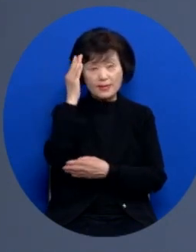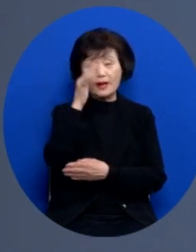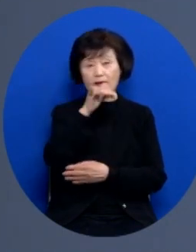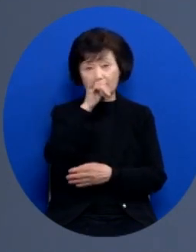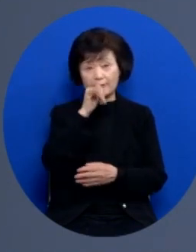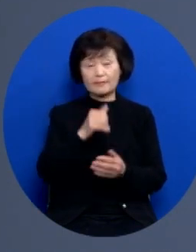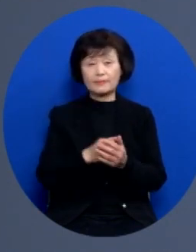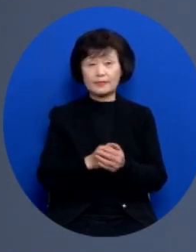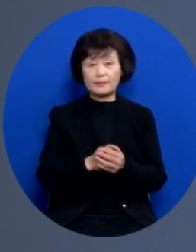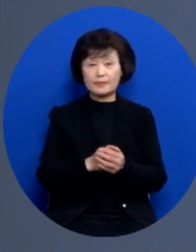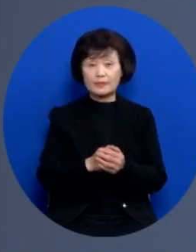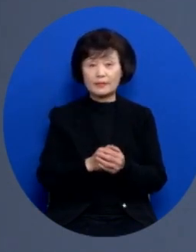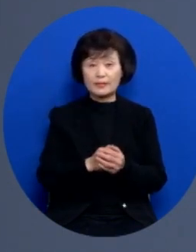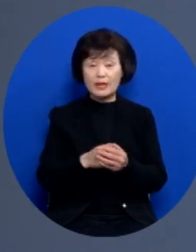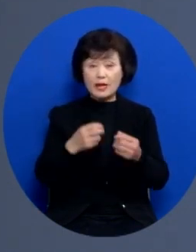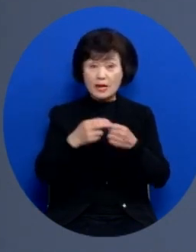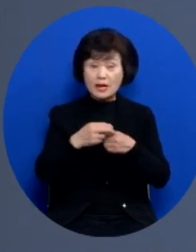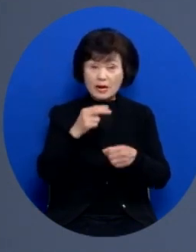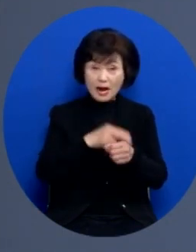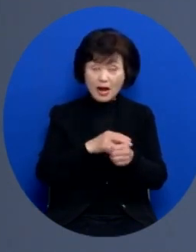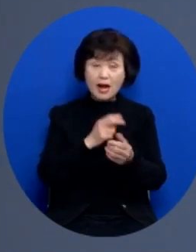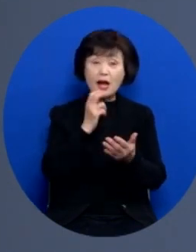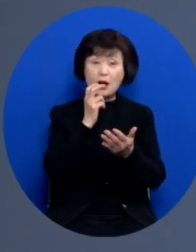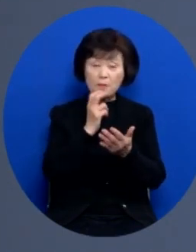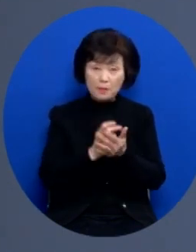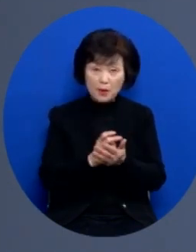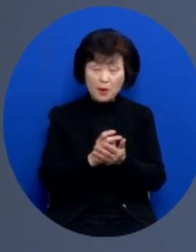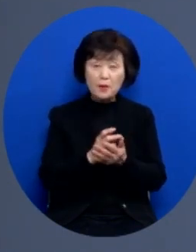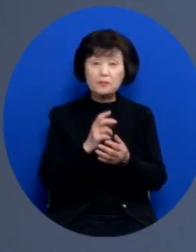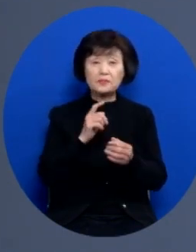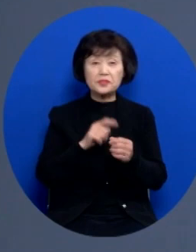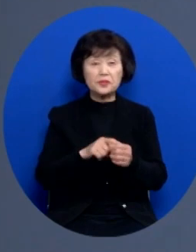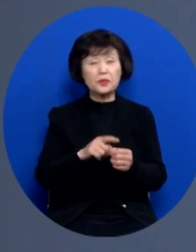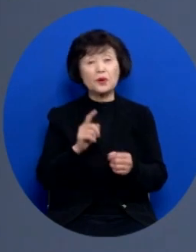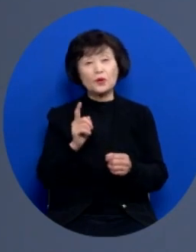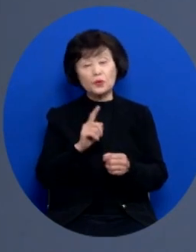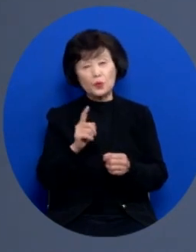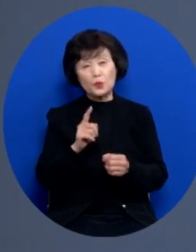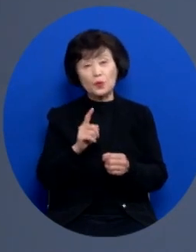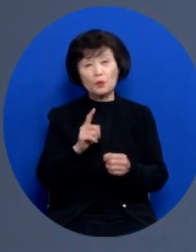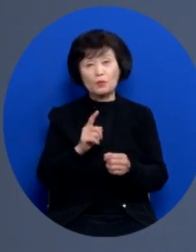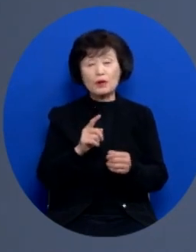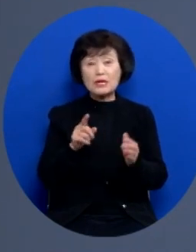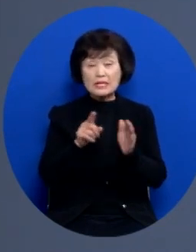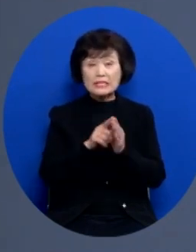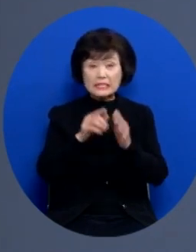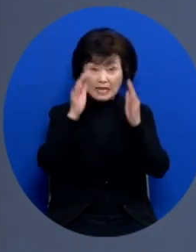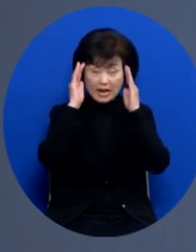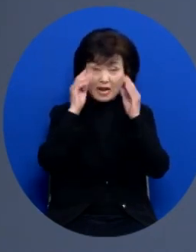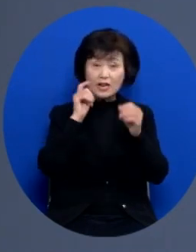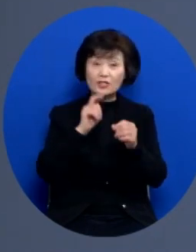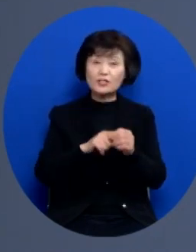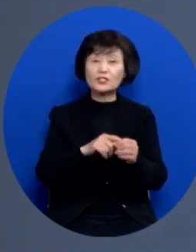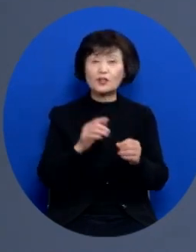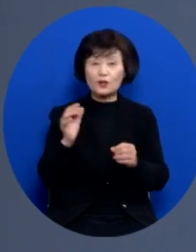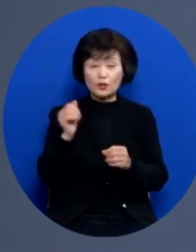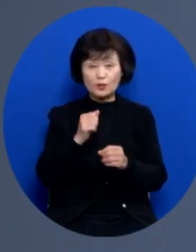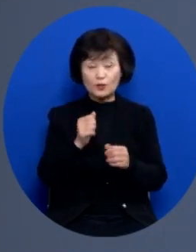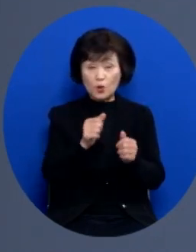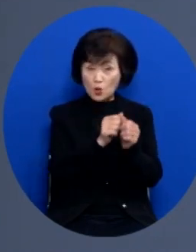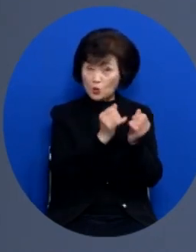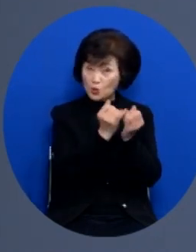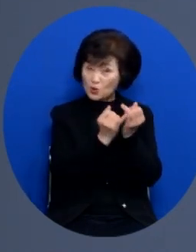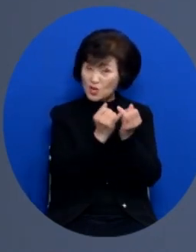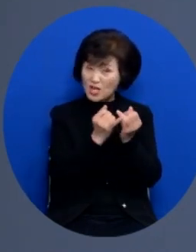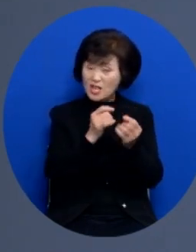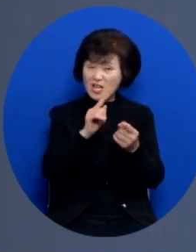통해서 의학적, 법률적 또한 무엇보다도 신학적으로 동성애에